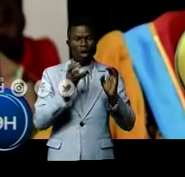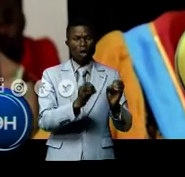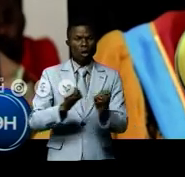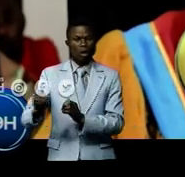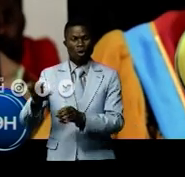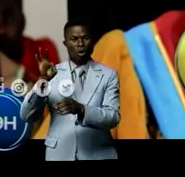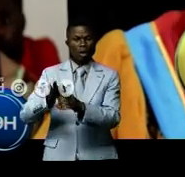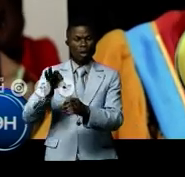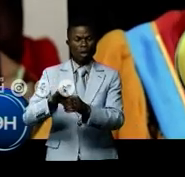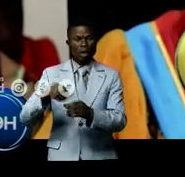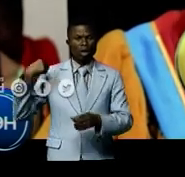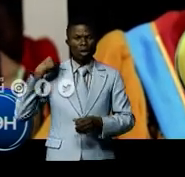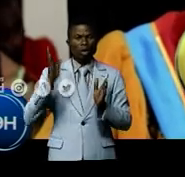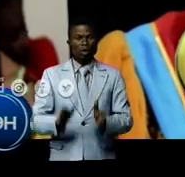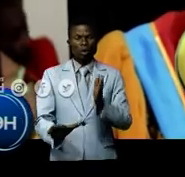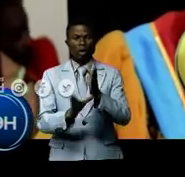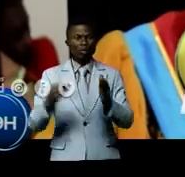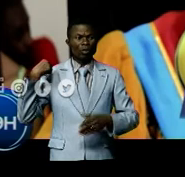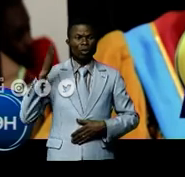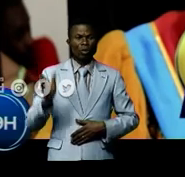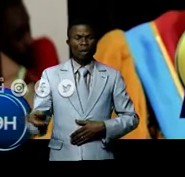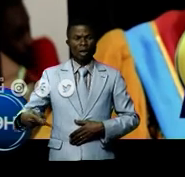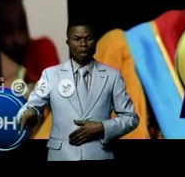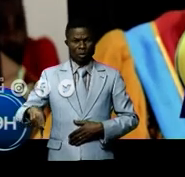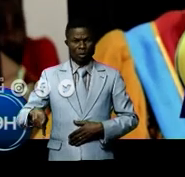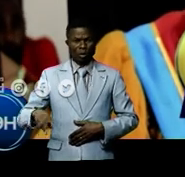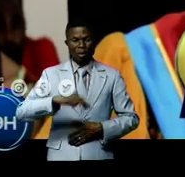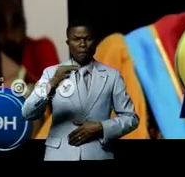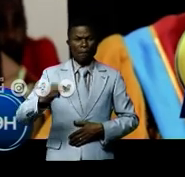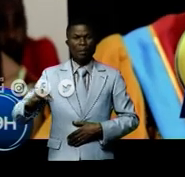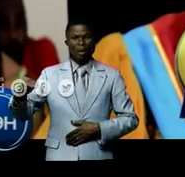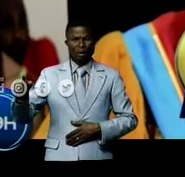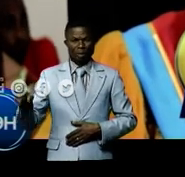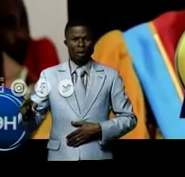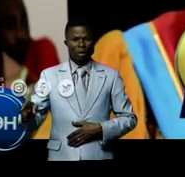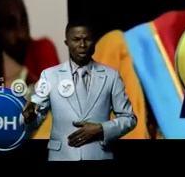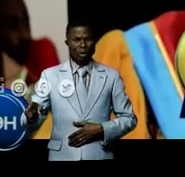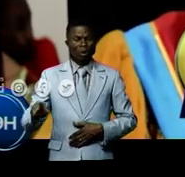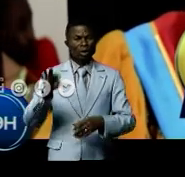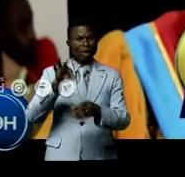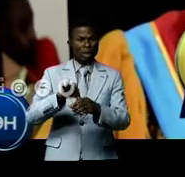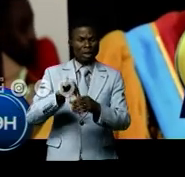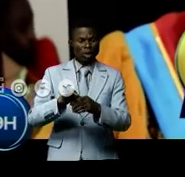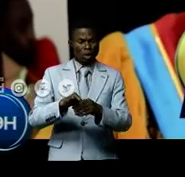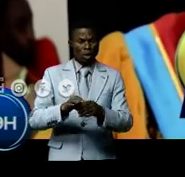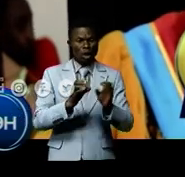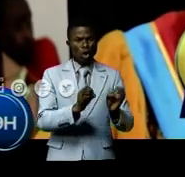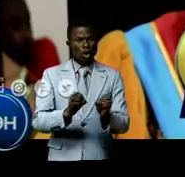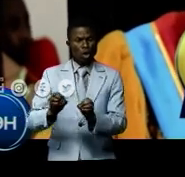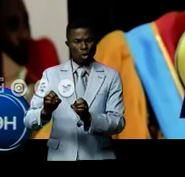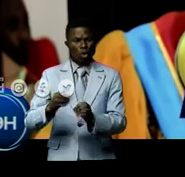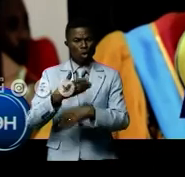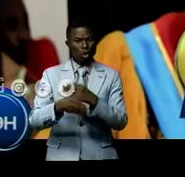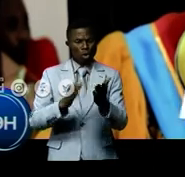les élections de gouverneurs et de vice-gouverneurs dans la province du Maniema. Ces élections se sont déroulées dans